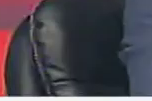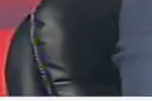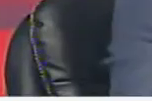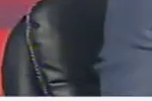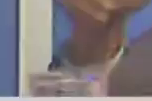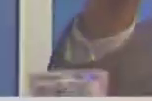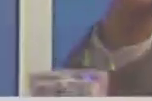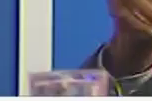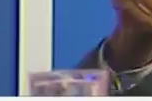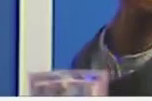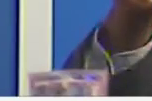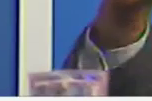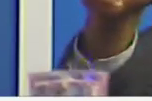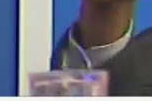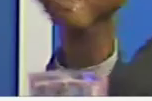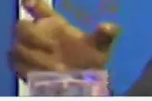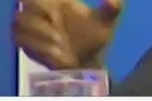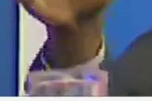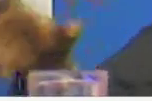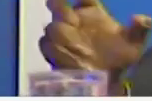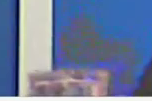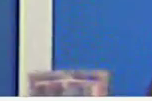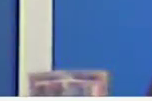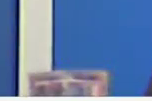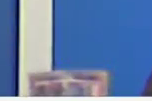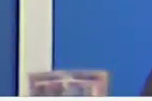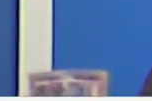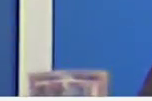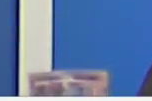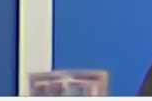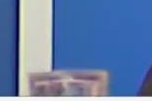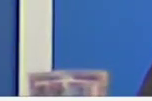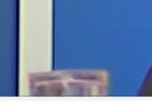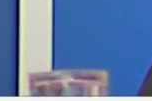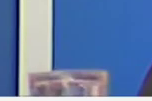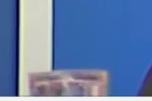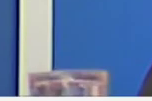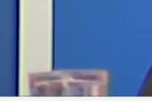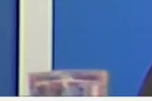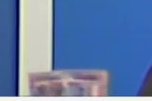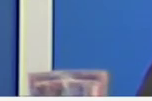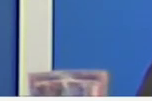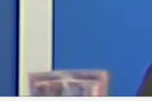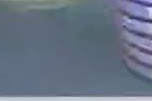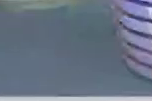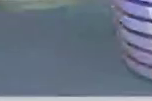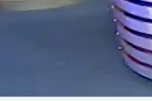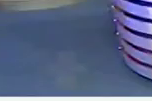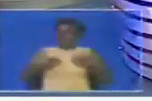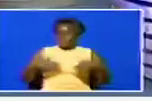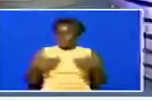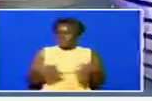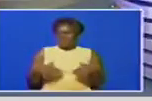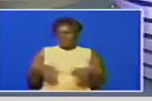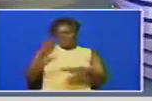idadi kubwa ya hizo form 34A wanazo. Basi hizo form ndio walete waonyeshe wa Kenya.